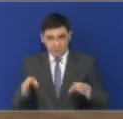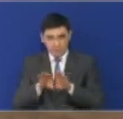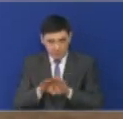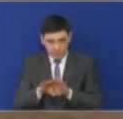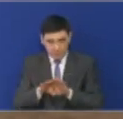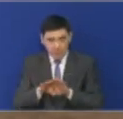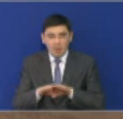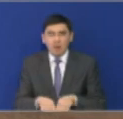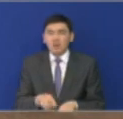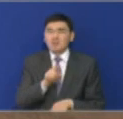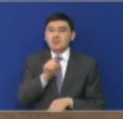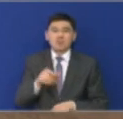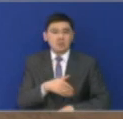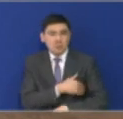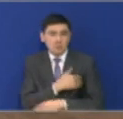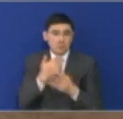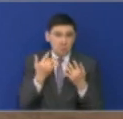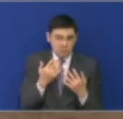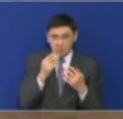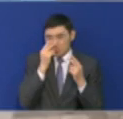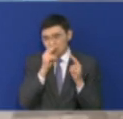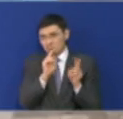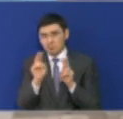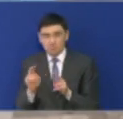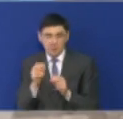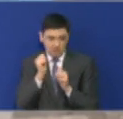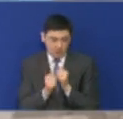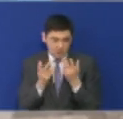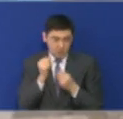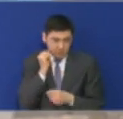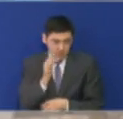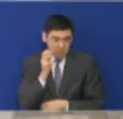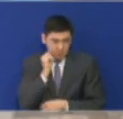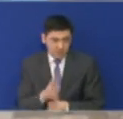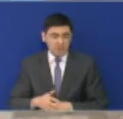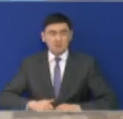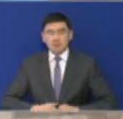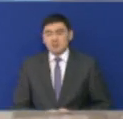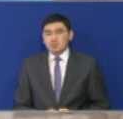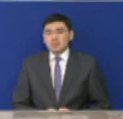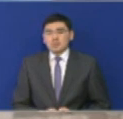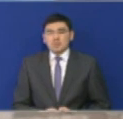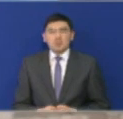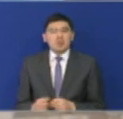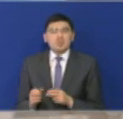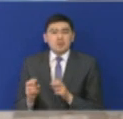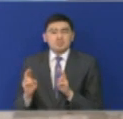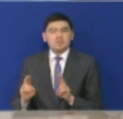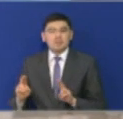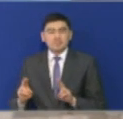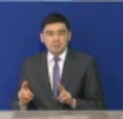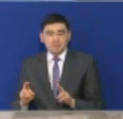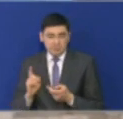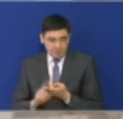Дене қызулары мен жағдайлары күнделікті қадағаланып отыр. Бекітілген алгоритм бойынша қажетті